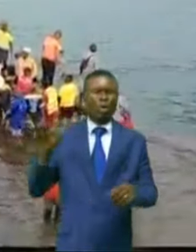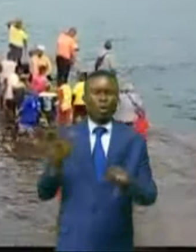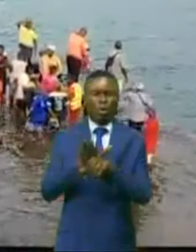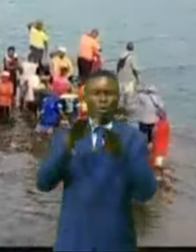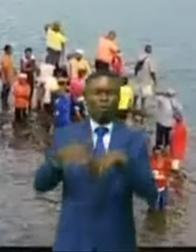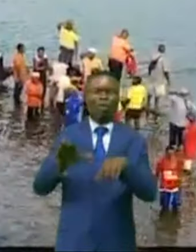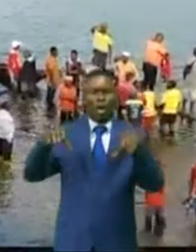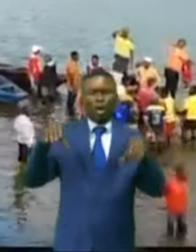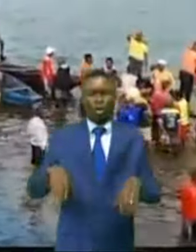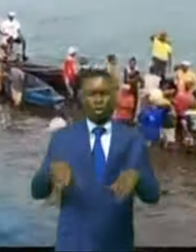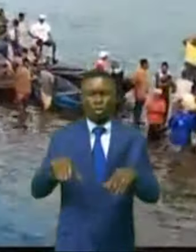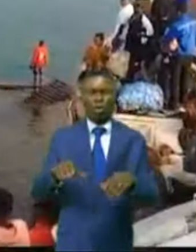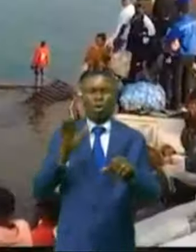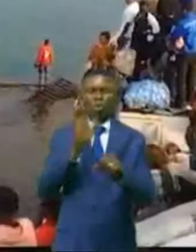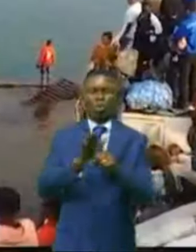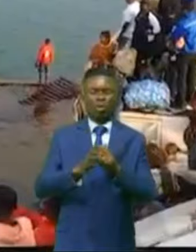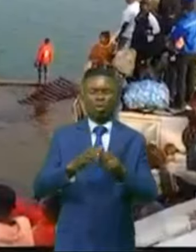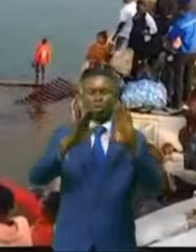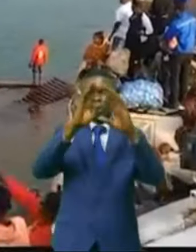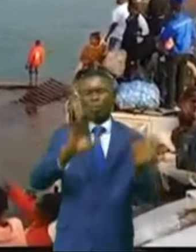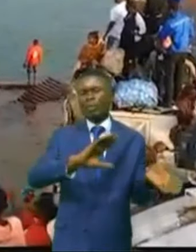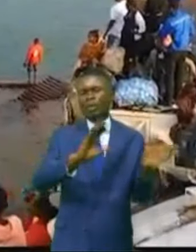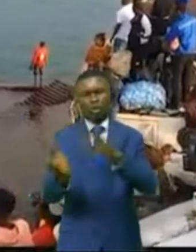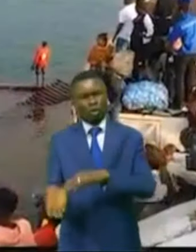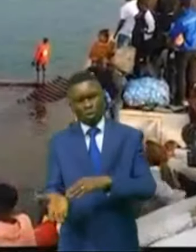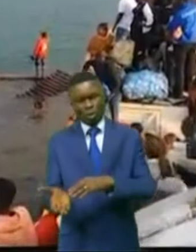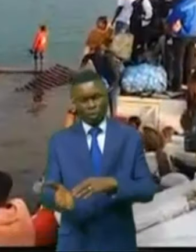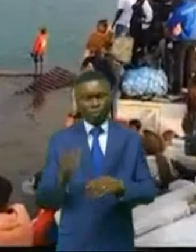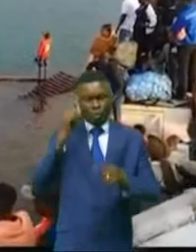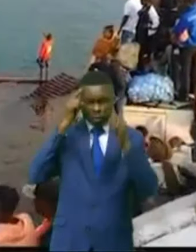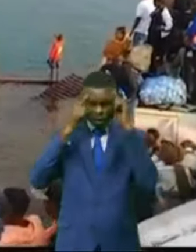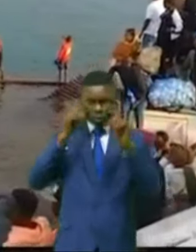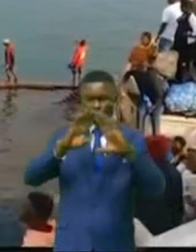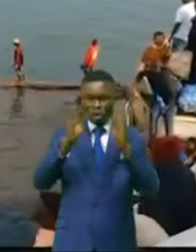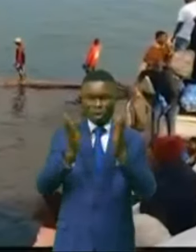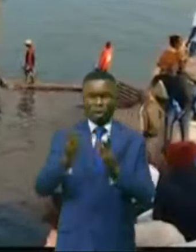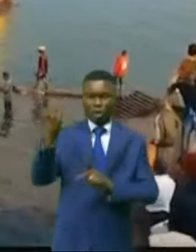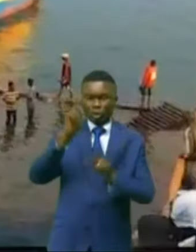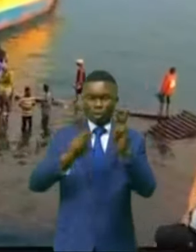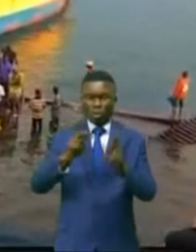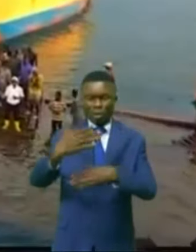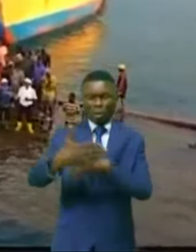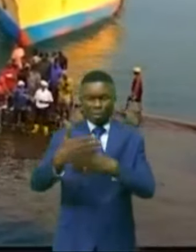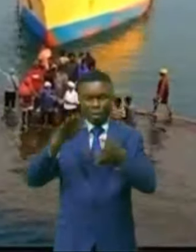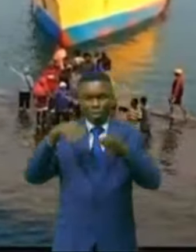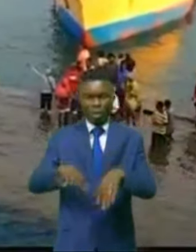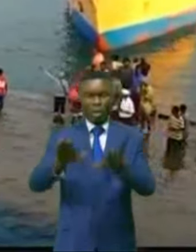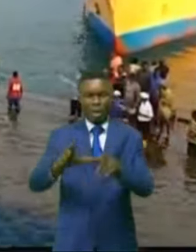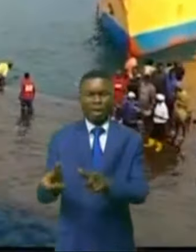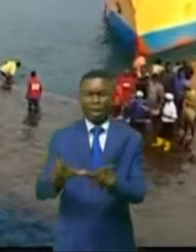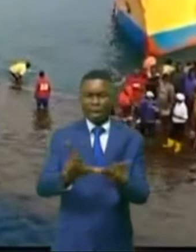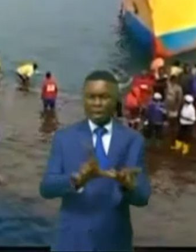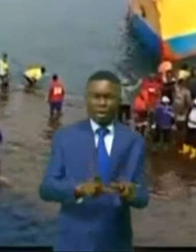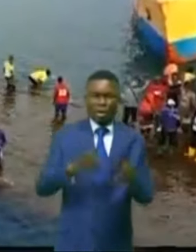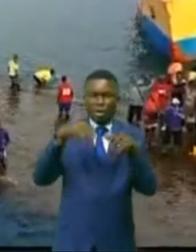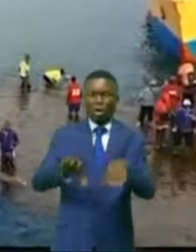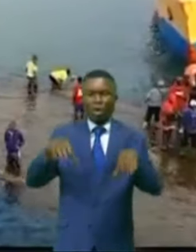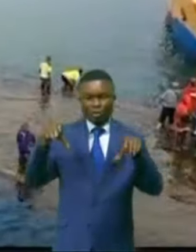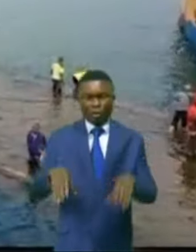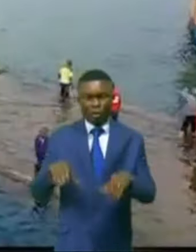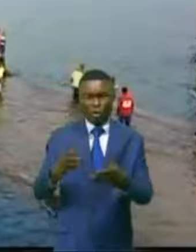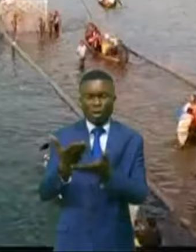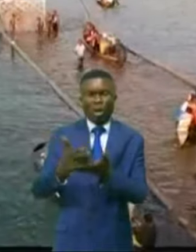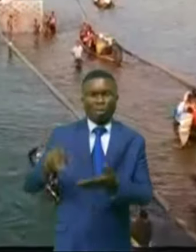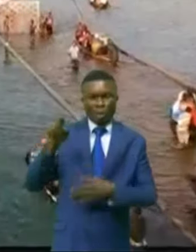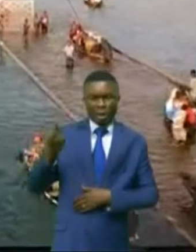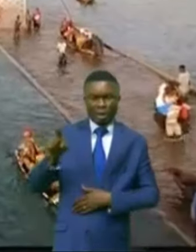laisse plusieurs familles sans abri. Il s'est de noter que l'inquiétude de tous les habitants riverains du lac Tanganyika et du fleuve Congo dans cette partie du